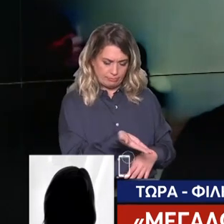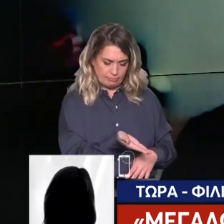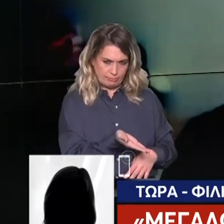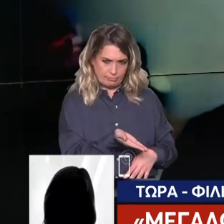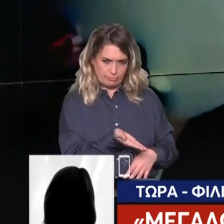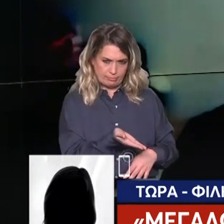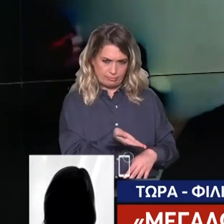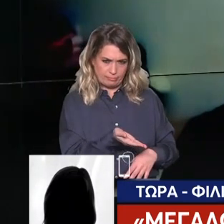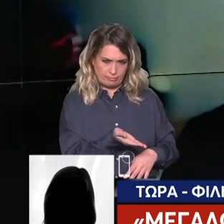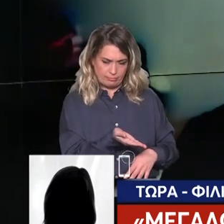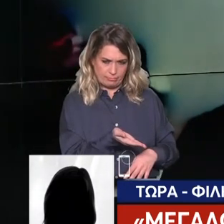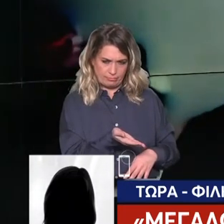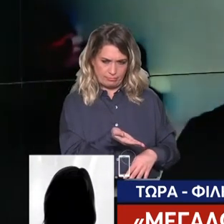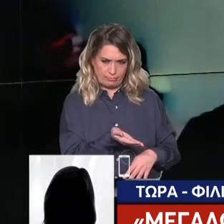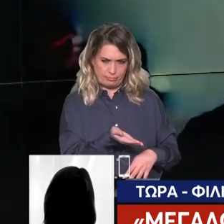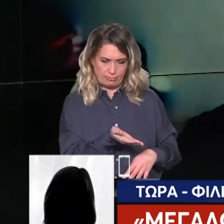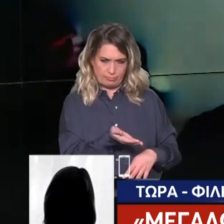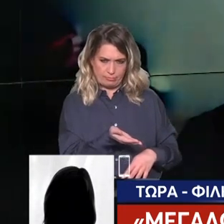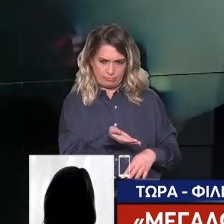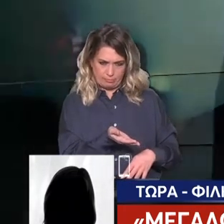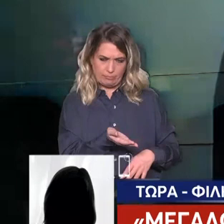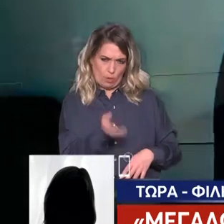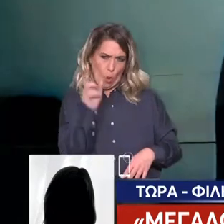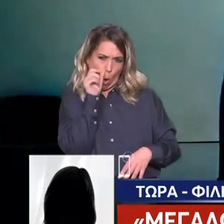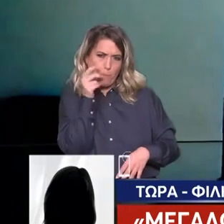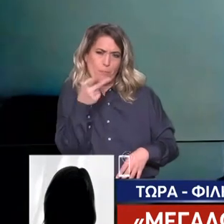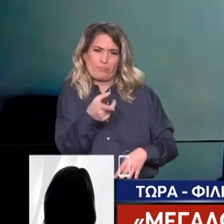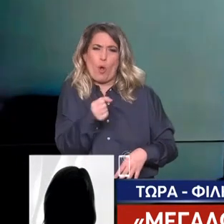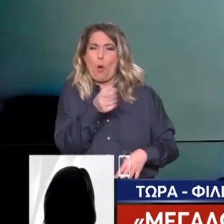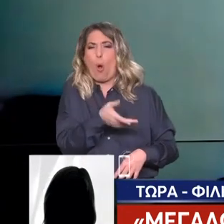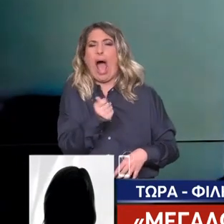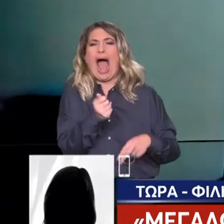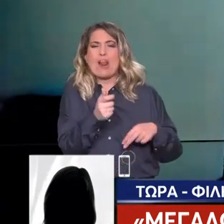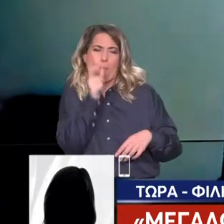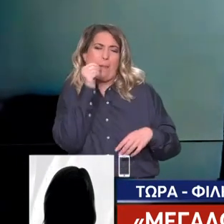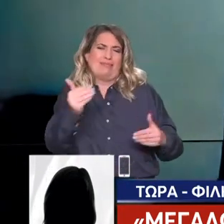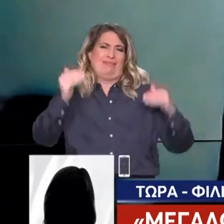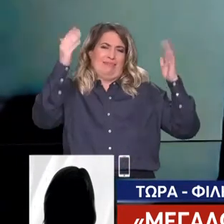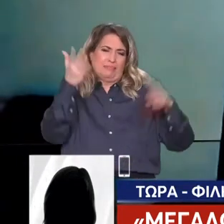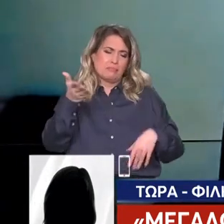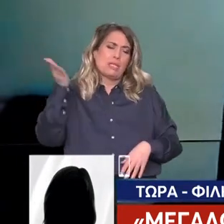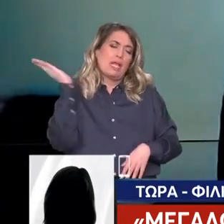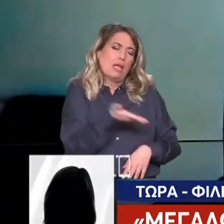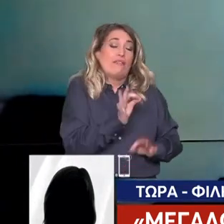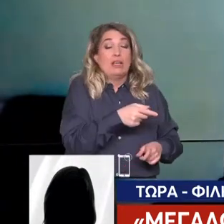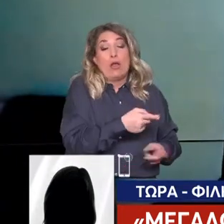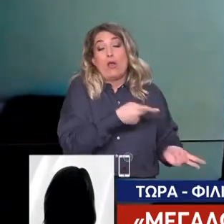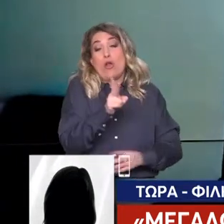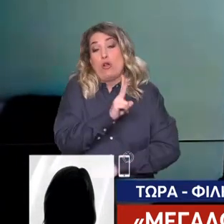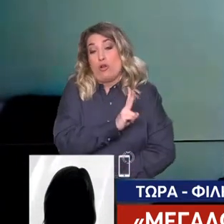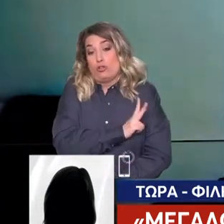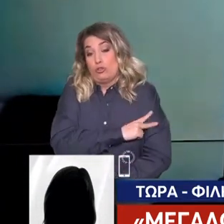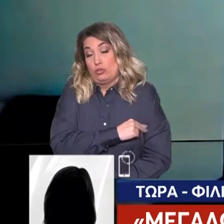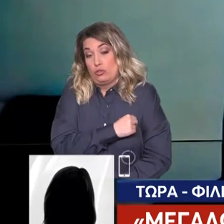Ο πατέρας των παιδιών τώρα. Ο πατέρας των παιδιών, ναι βέβαια, γιατί χτύπησε άσχημα, πήγε στο νοσοκομείο. Η μάνα δεν ήθελε,